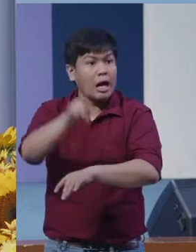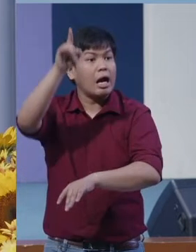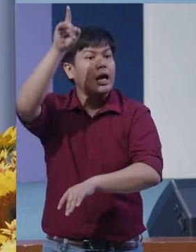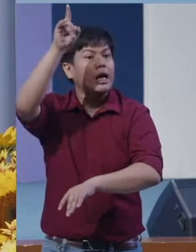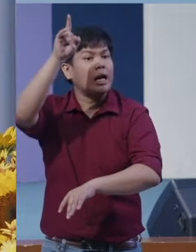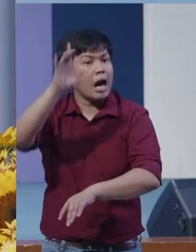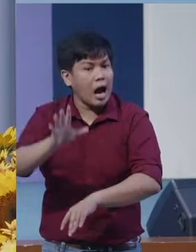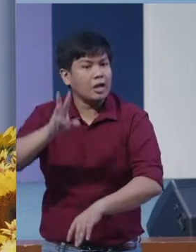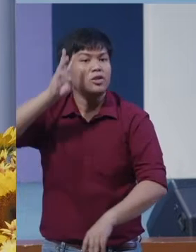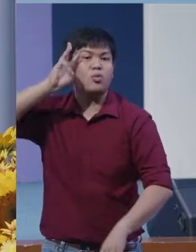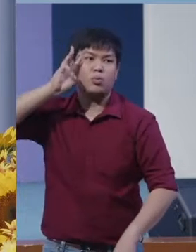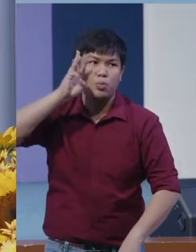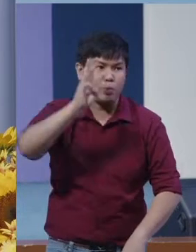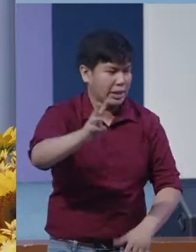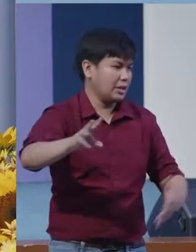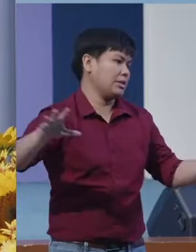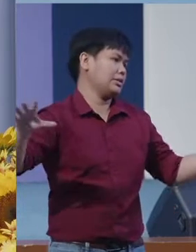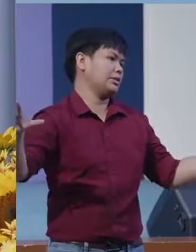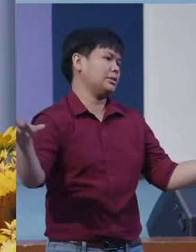will destroy.